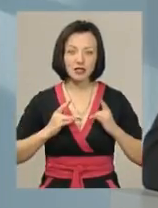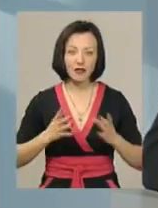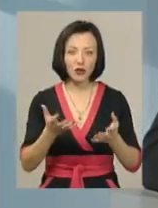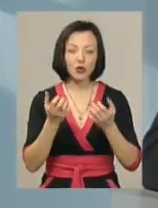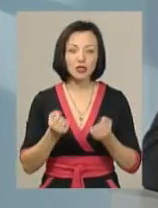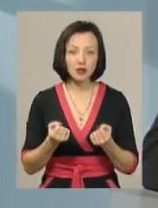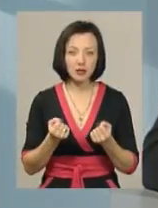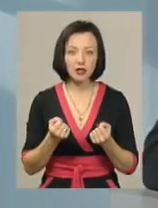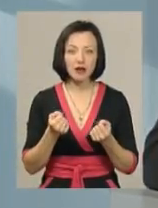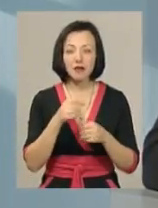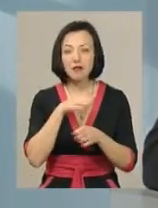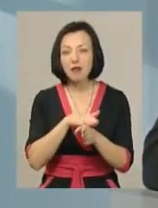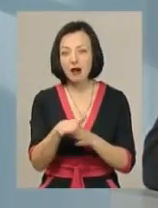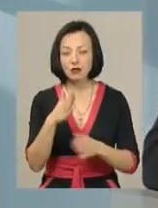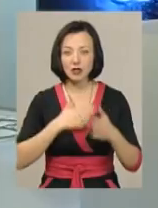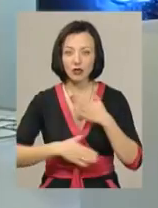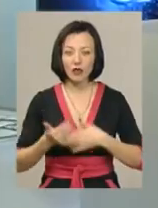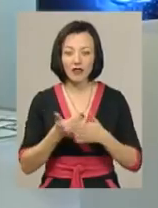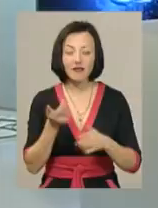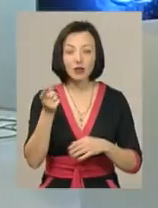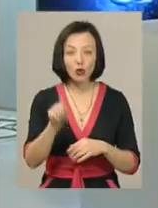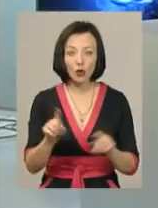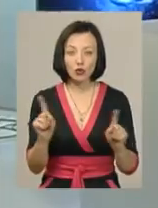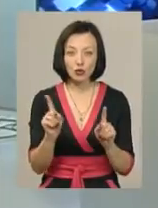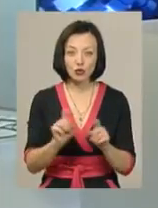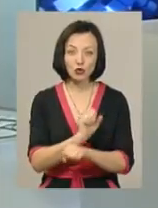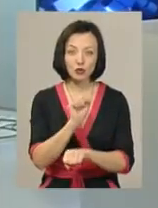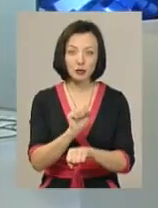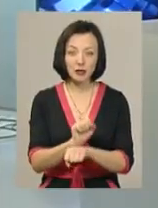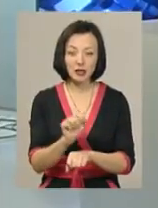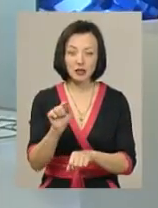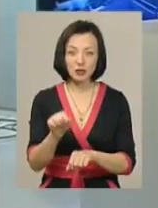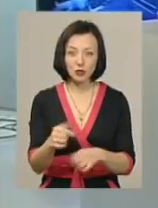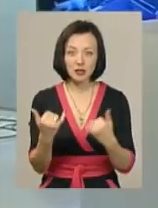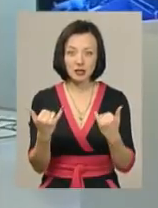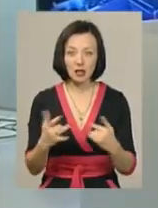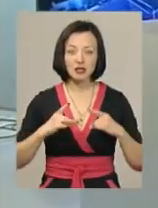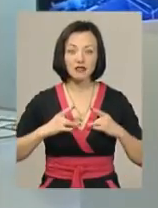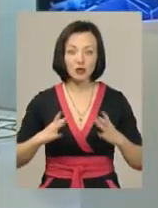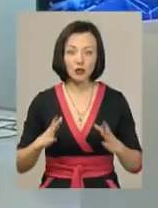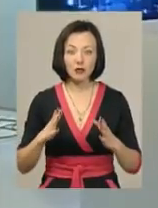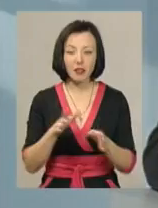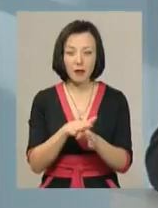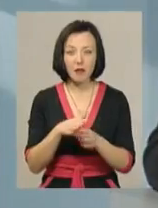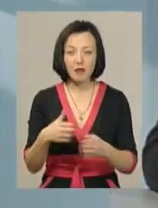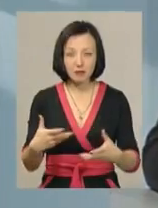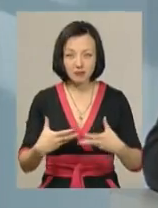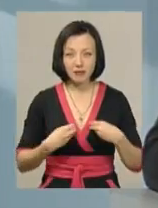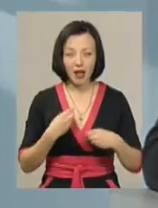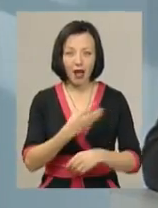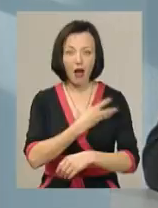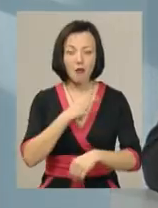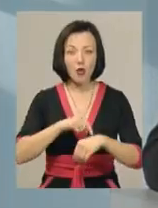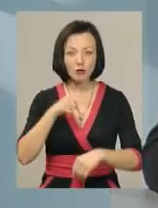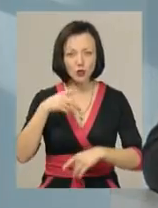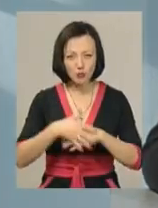отримати масу задоволення від того що от зупинилися ми тут ми зараз ми святкуємо ми наповнюємося емоціями і ми